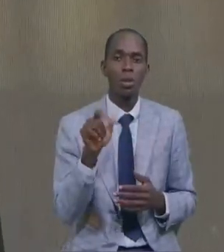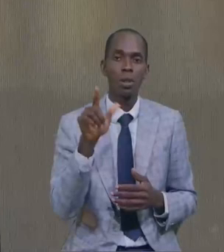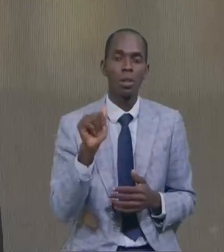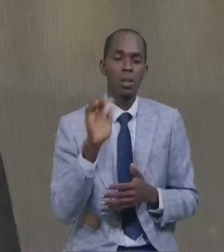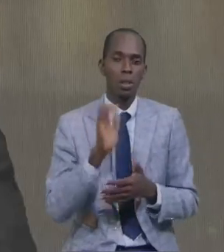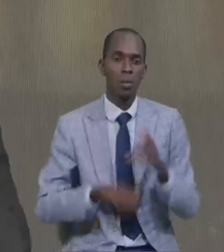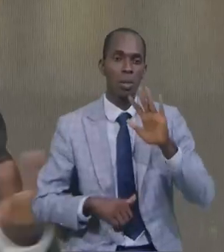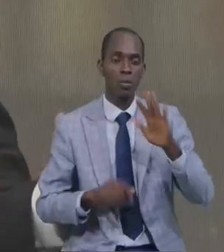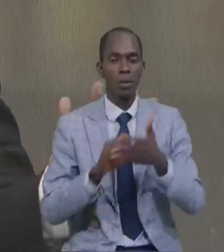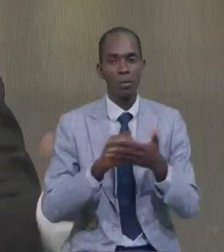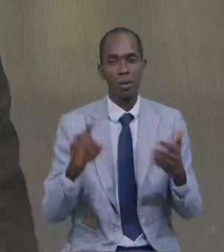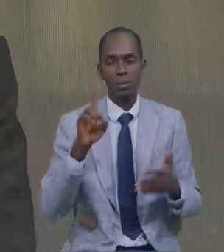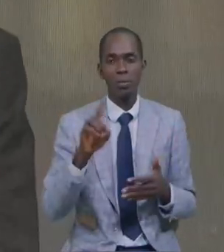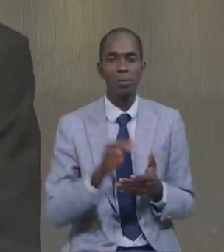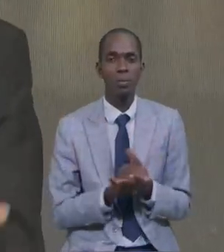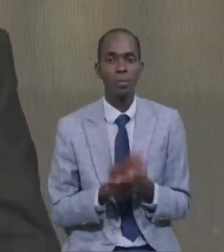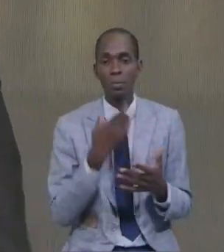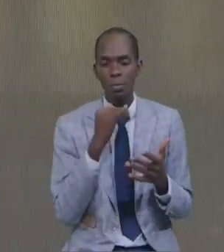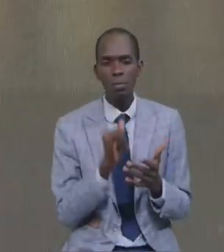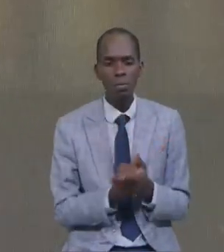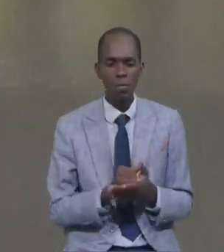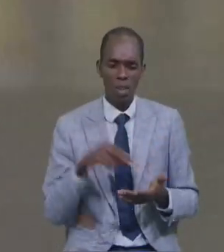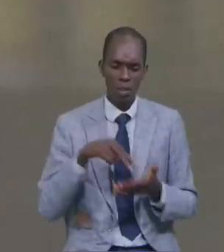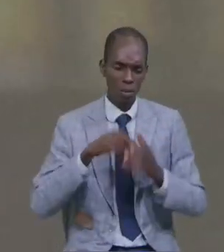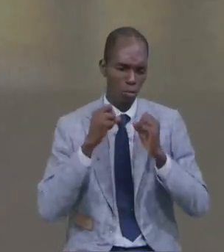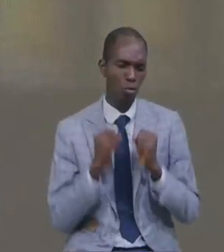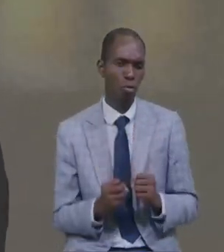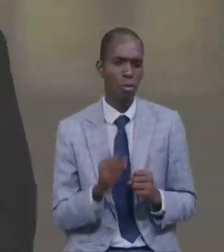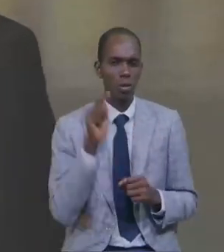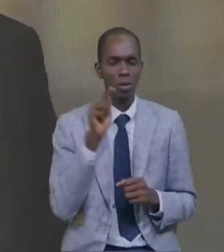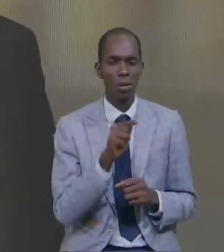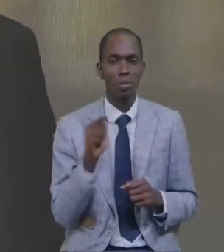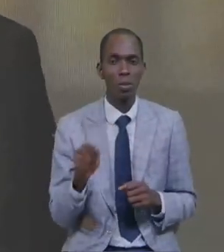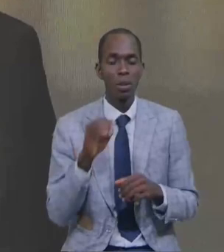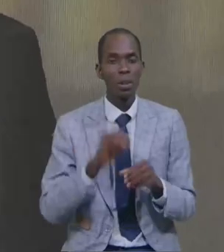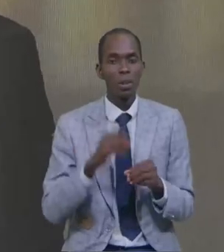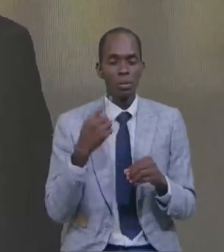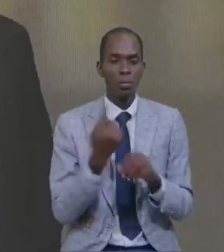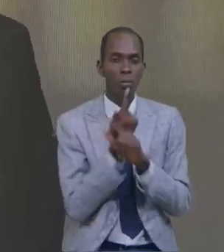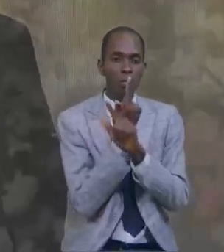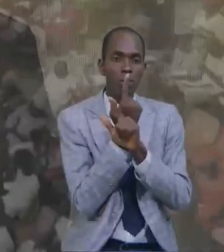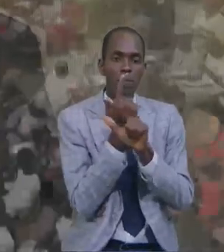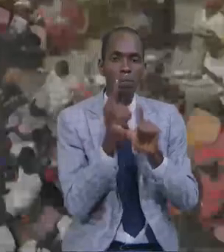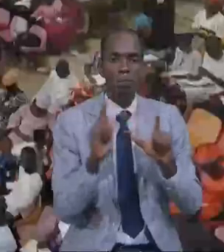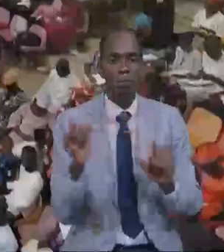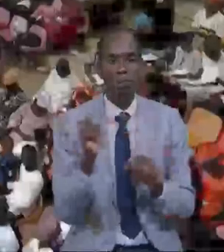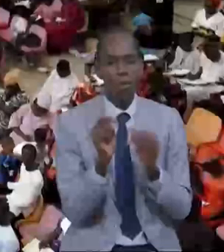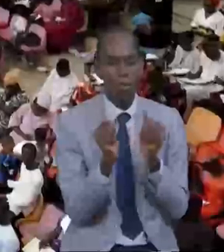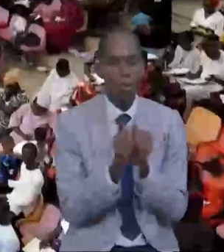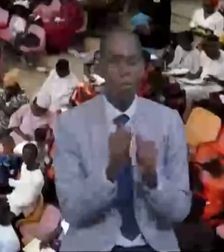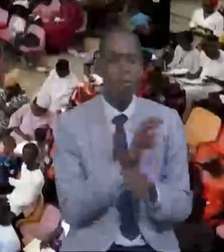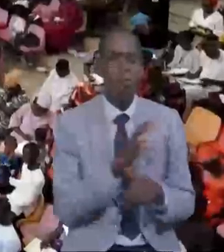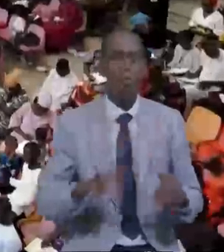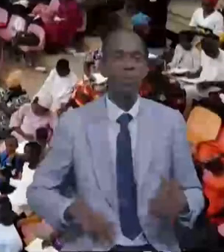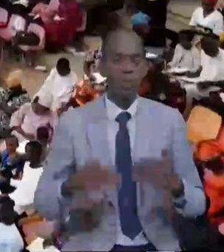dans la liberté que Christ nous a accordée. Si le Fils donc vous a franchi, vous